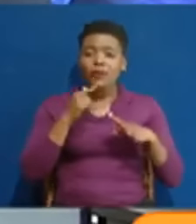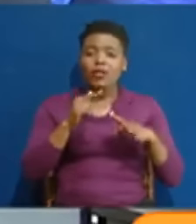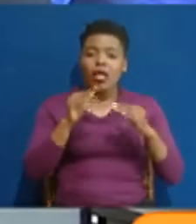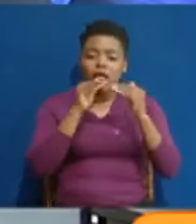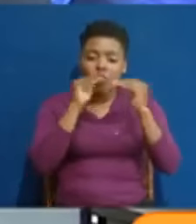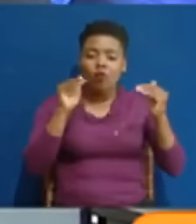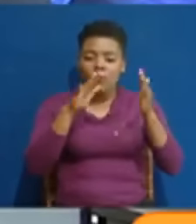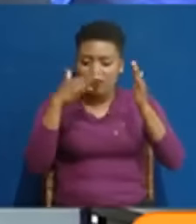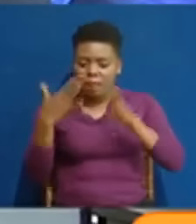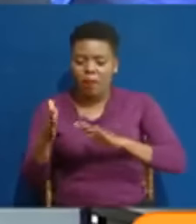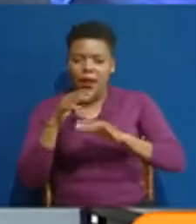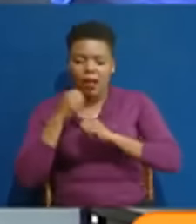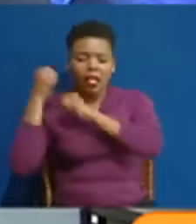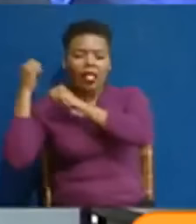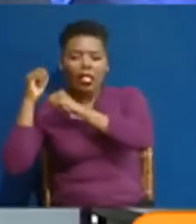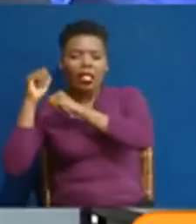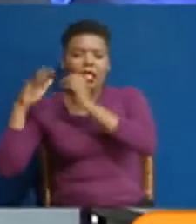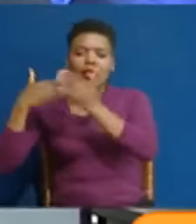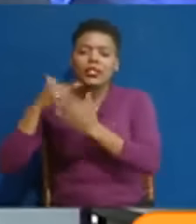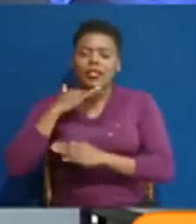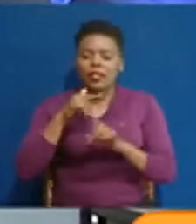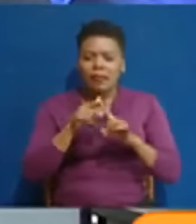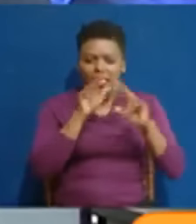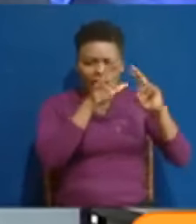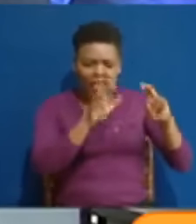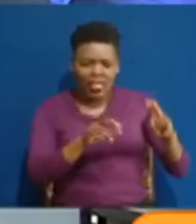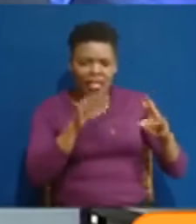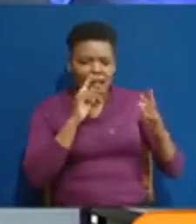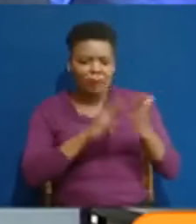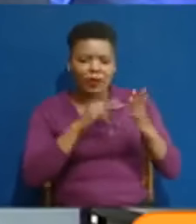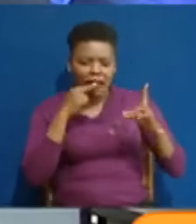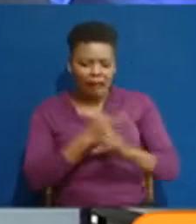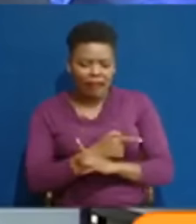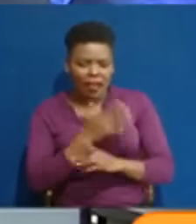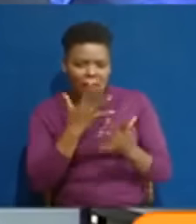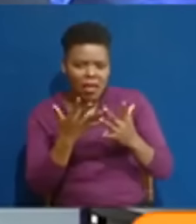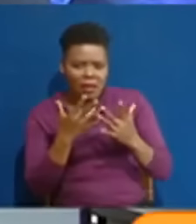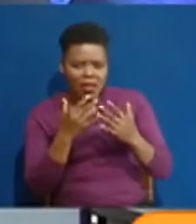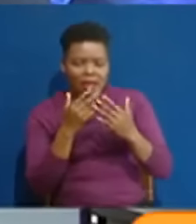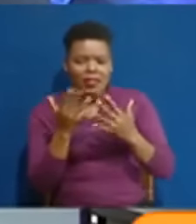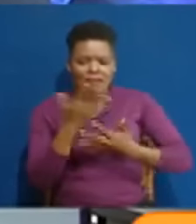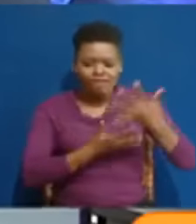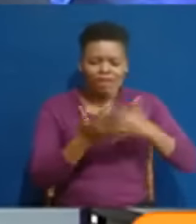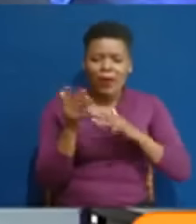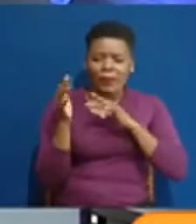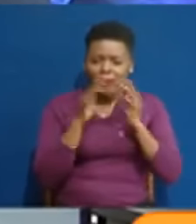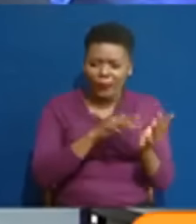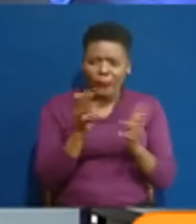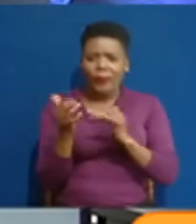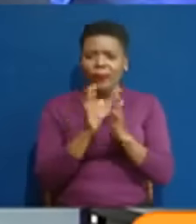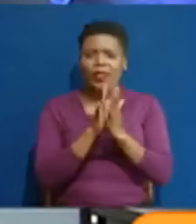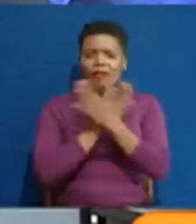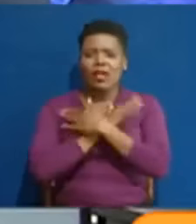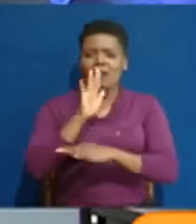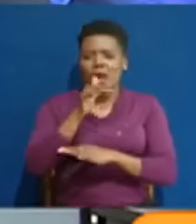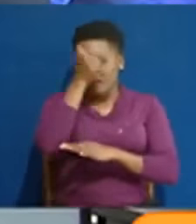kufariki. Uchunguzi unaashiria kuwa huenda Sarah alijirusha baada ya ugomvi baina yake na rafiki wa kike kuhusu